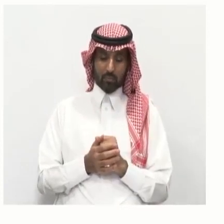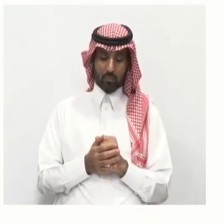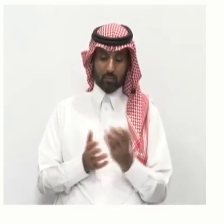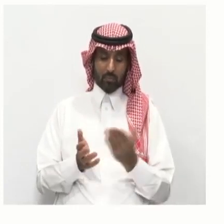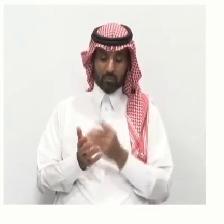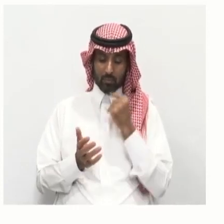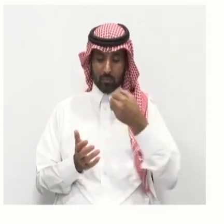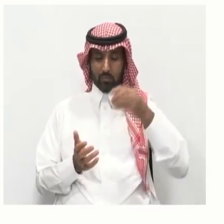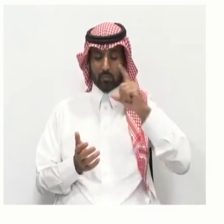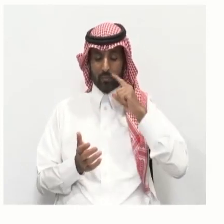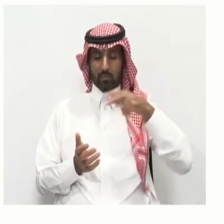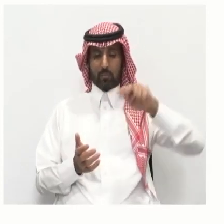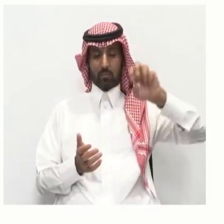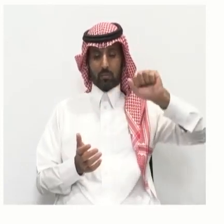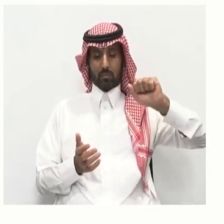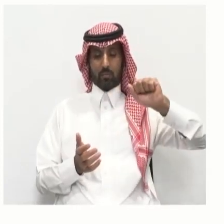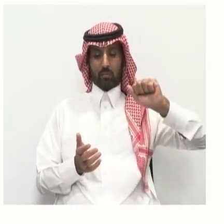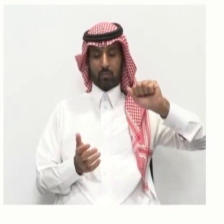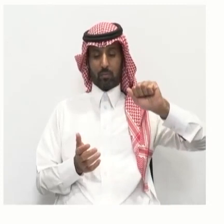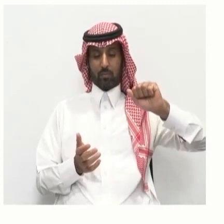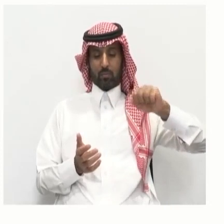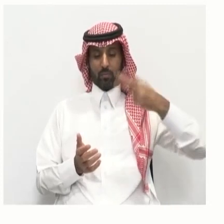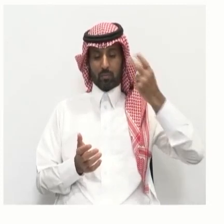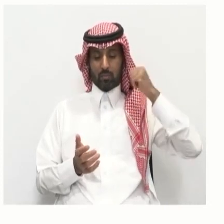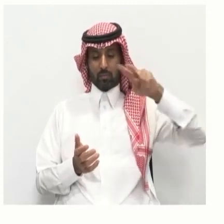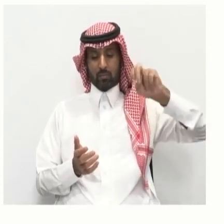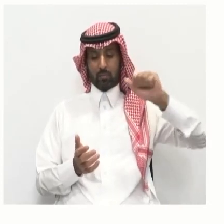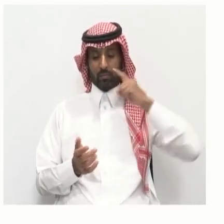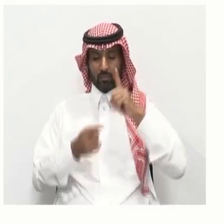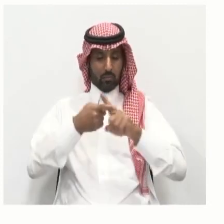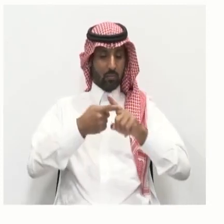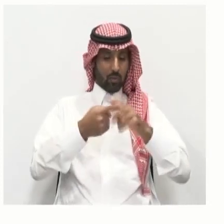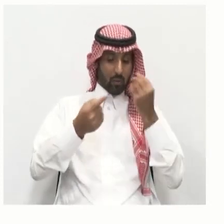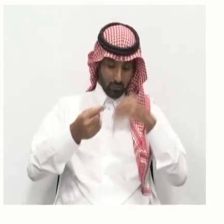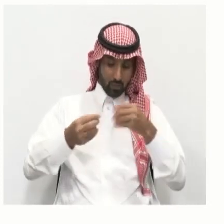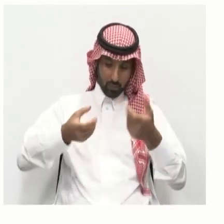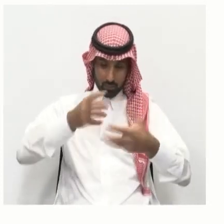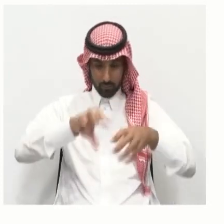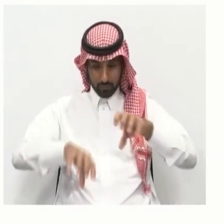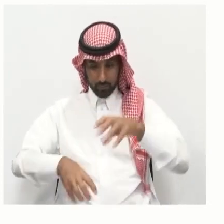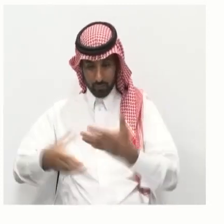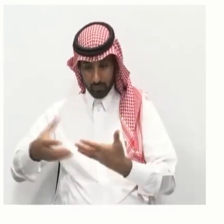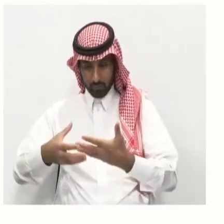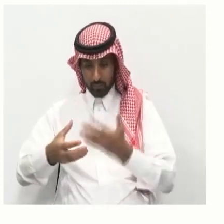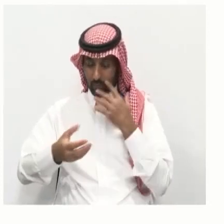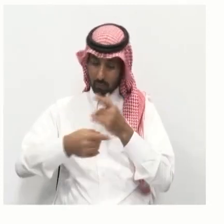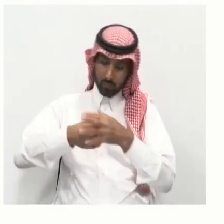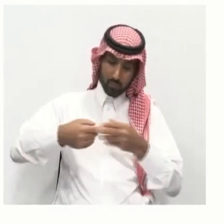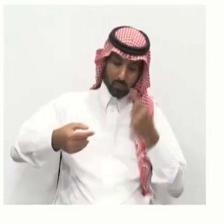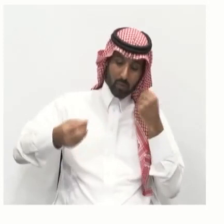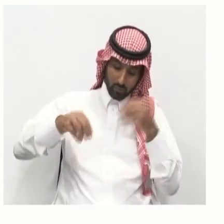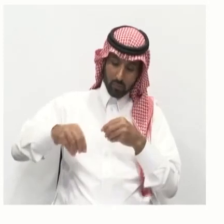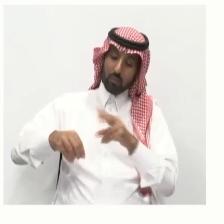متفرج الصوديوم عفوا الصوديوم 2 ان اي موجب موجود عندي في المتفاعلات وموجود كذلك عندي في